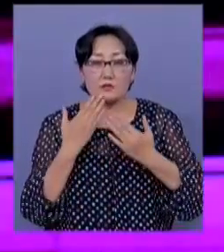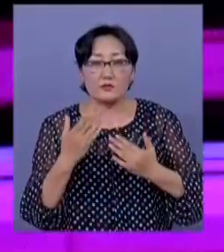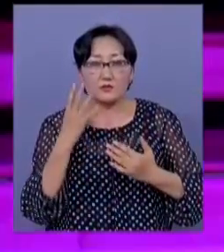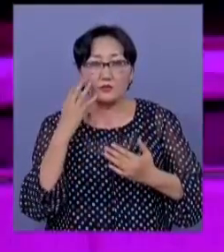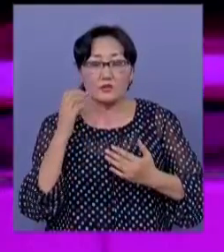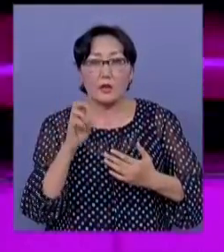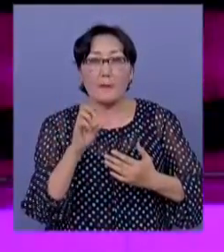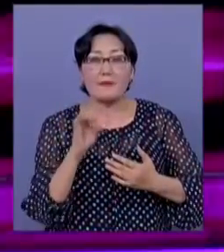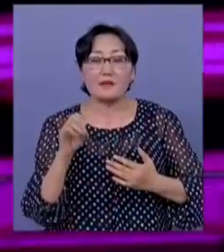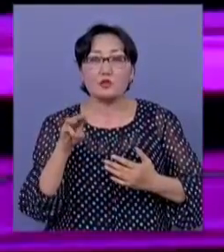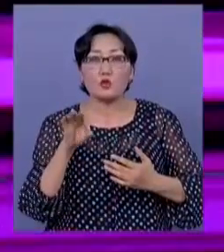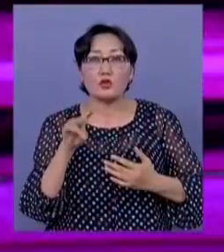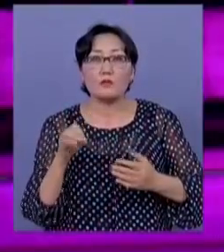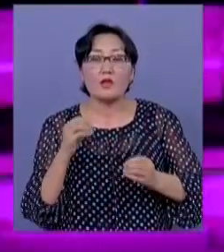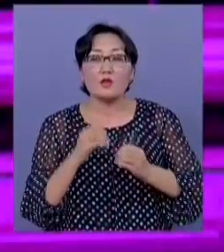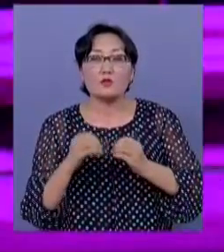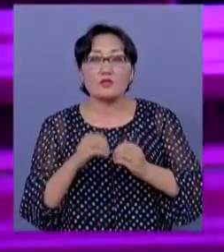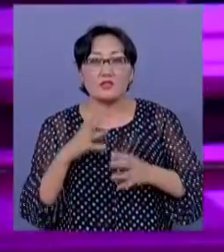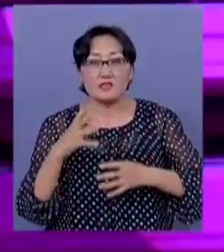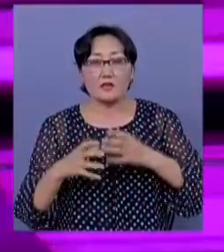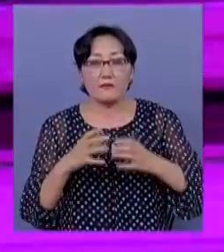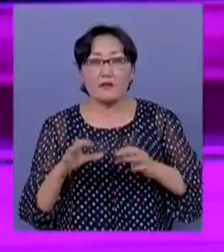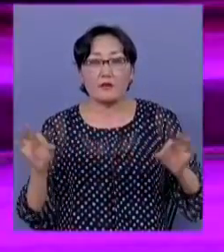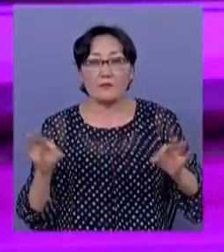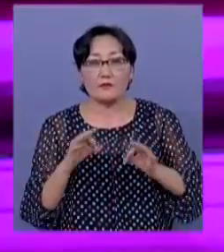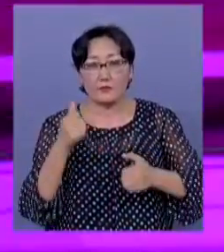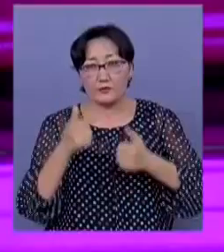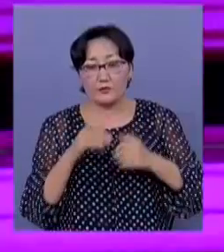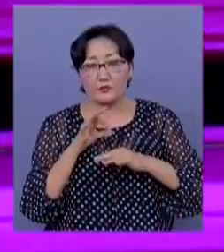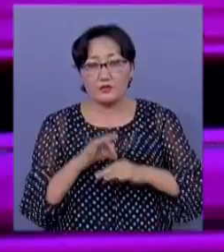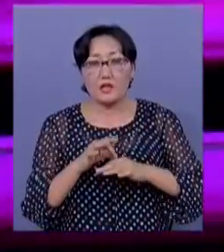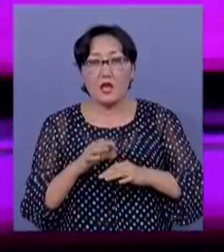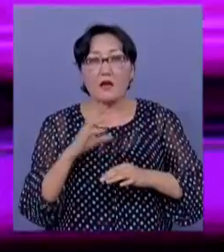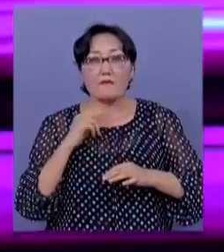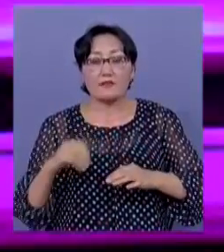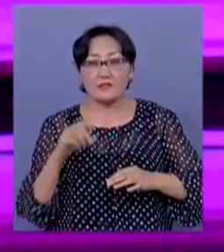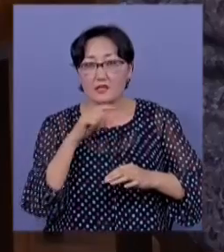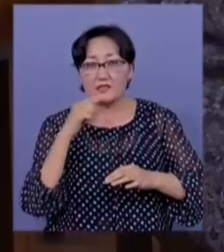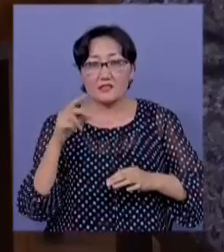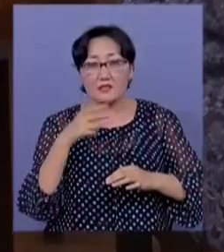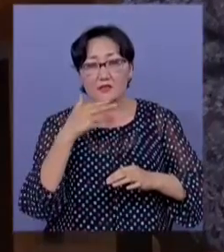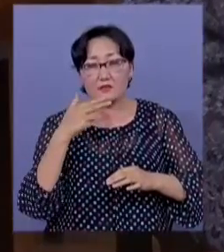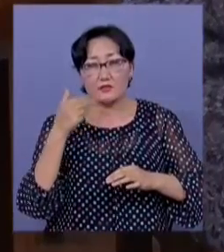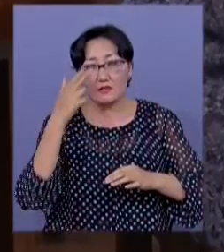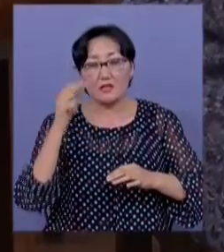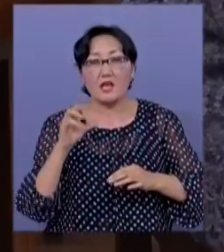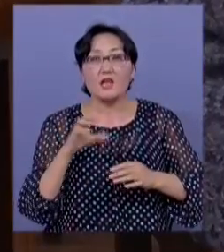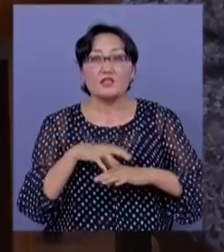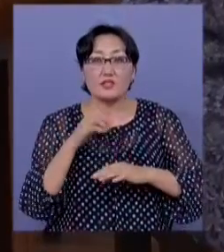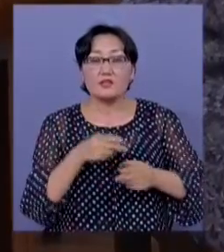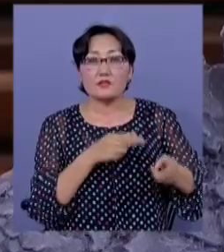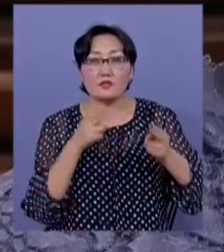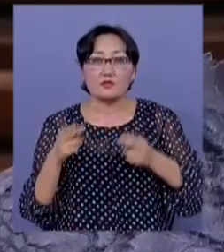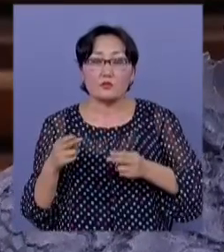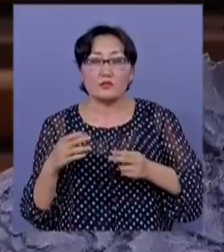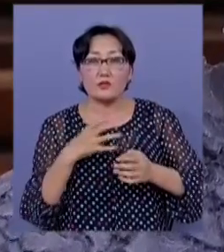Алматыда Бибігүл Төлегенованың 10-шы халықаралық вокалистер байқауы өтеді. Франция, Ресей, Италия, Чехия сынды елдерден келген